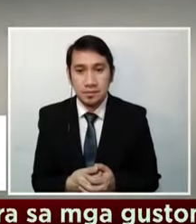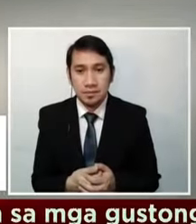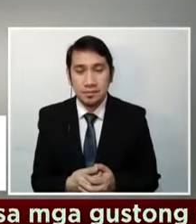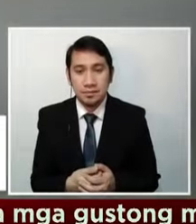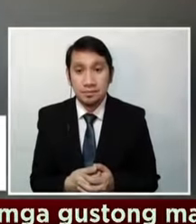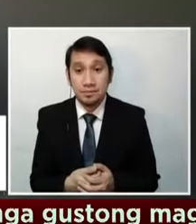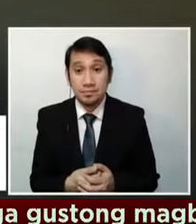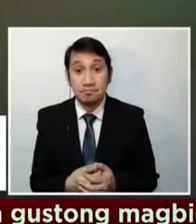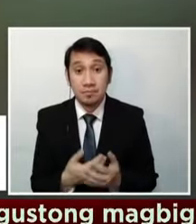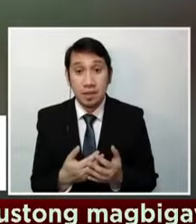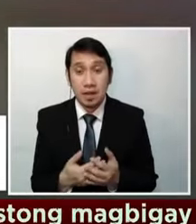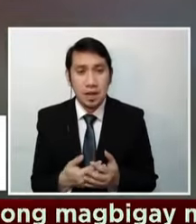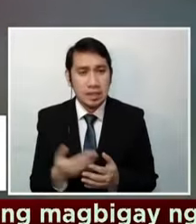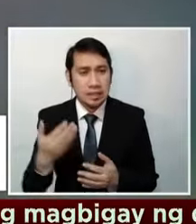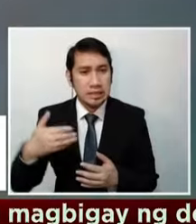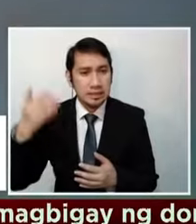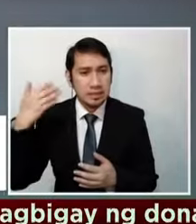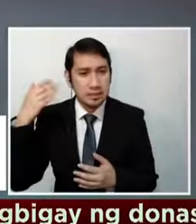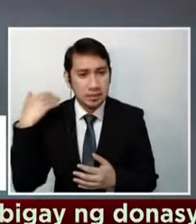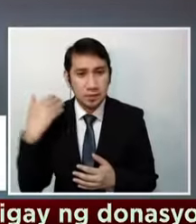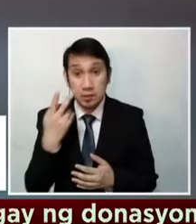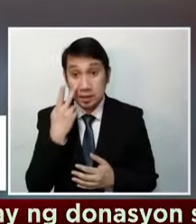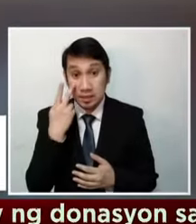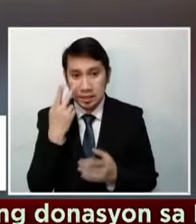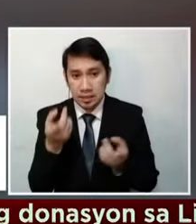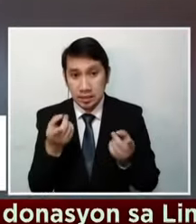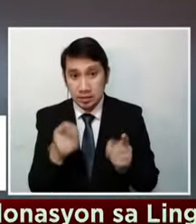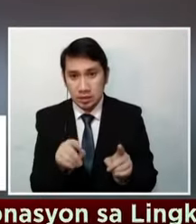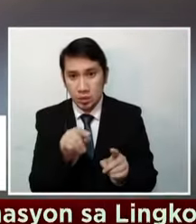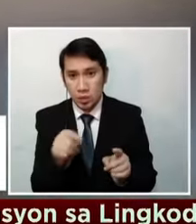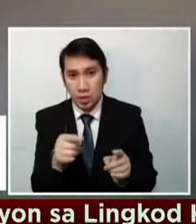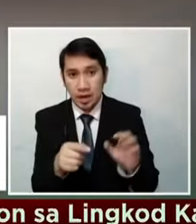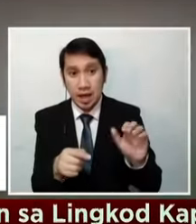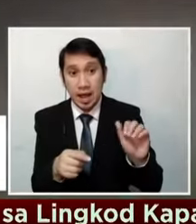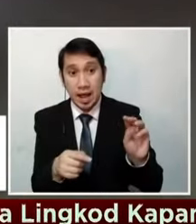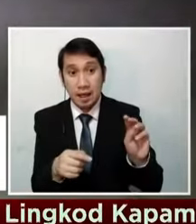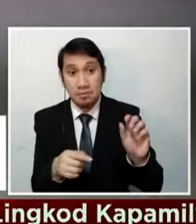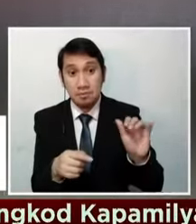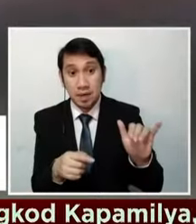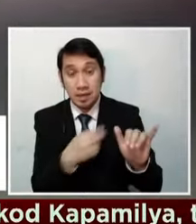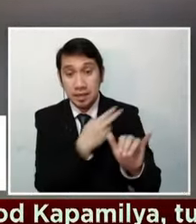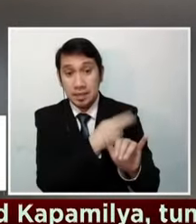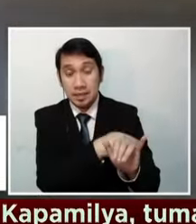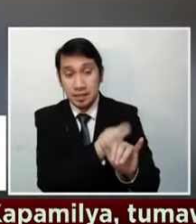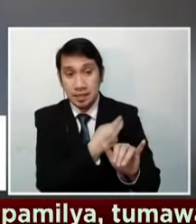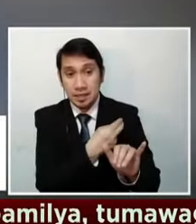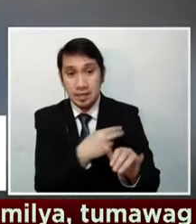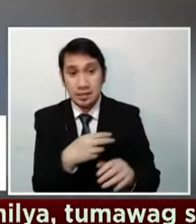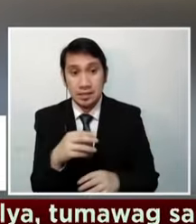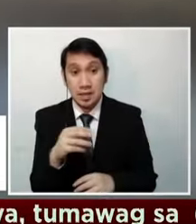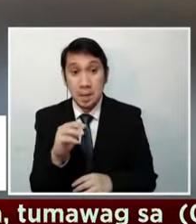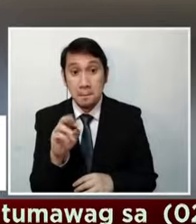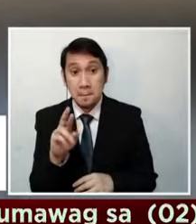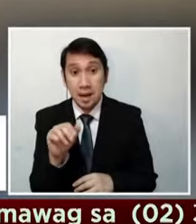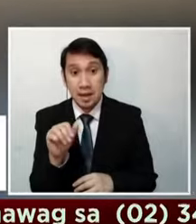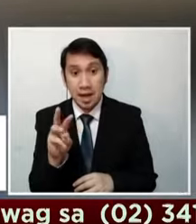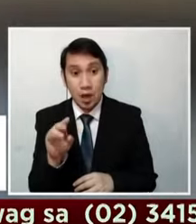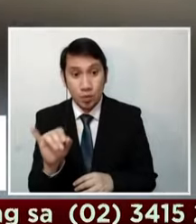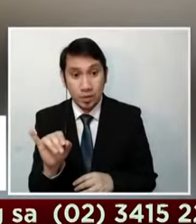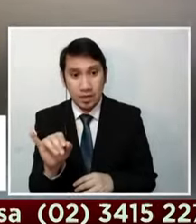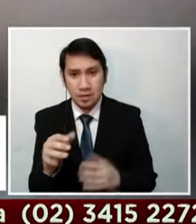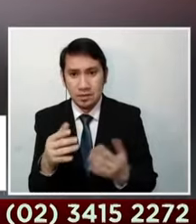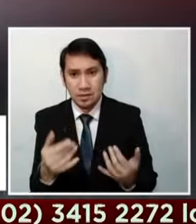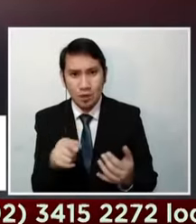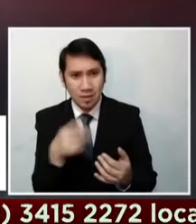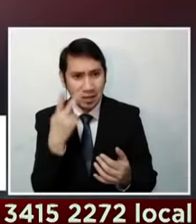Sa mga nakalipas na araw, ganito ang sitwasyon sa Amay Pakpak Medical Center sa Marawi City. Bukod sa okupado na ang mga